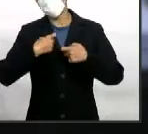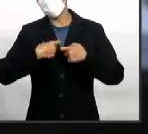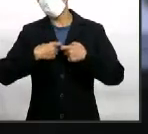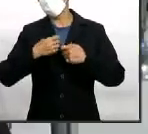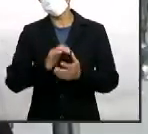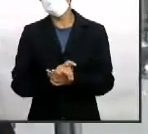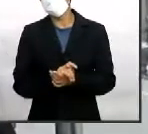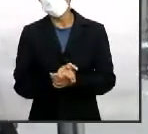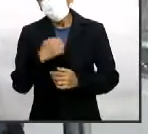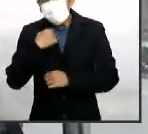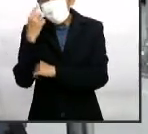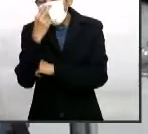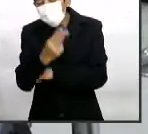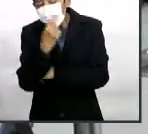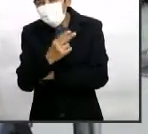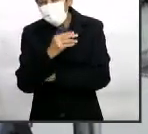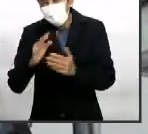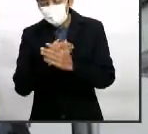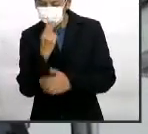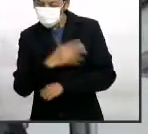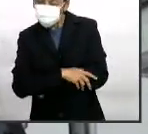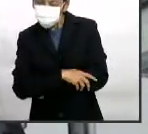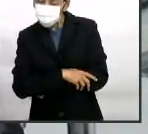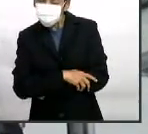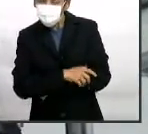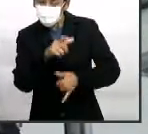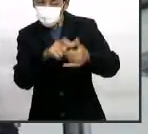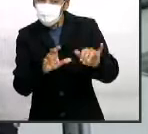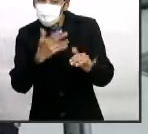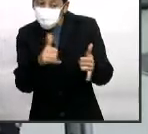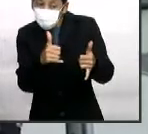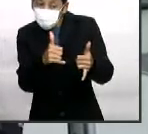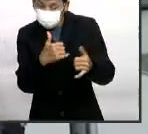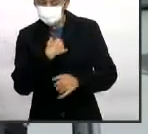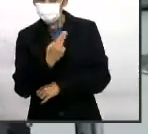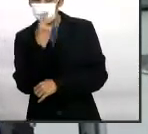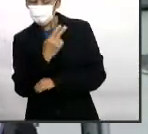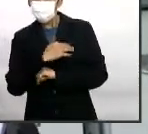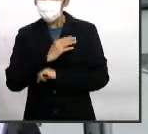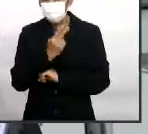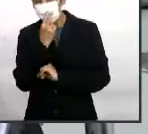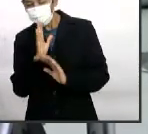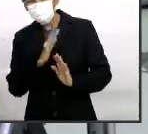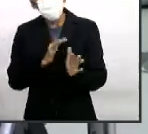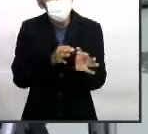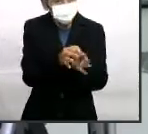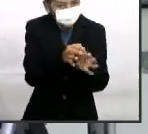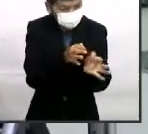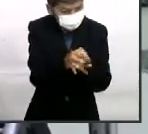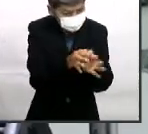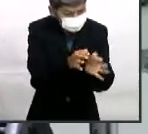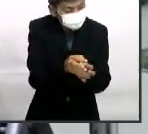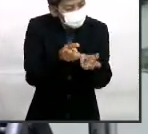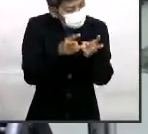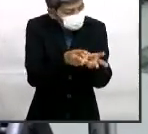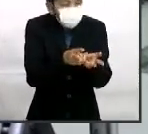มครับ เพราะฉะนั้นเนี่ยคืออันดับแรกเนี่ยถ้าเรามองว่าอย่างน้อยถ้าเขาเล่นเนี่ยเขาอยู่ในหูในตาเราเนี่ย ครับ หรือว่าเราชี้ช่องท